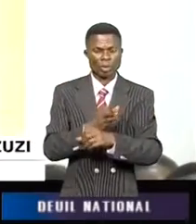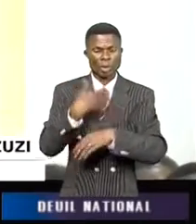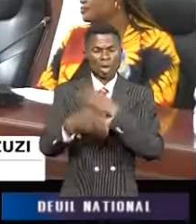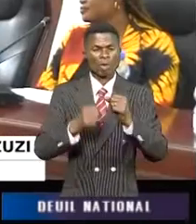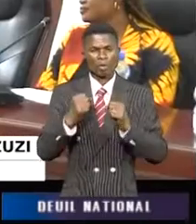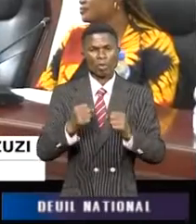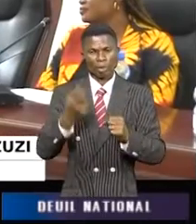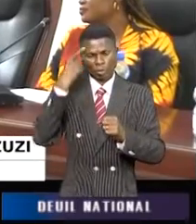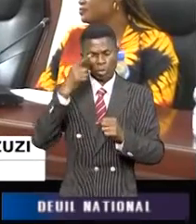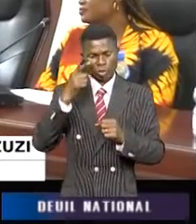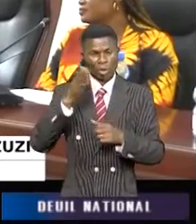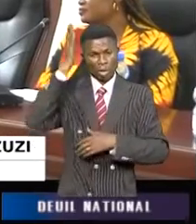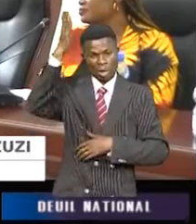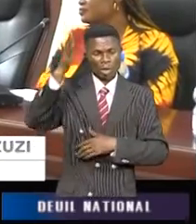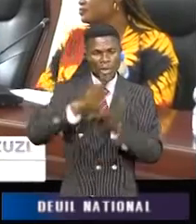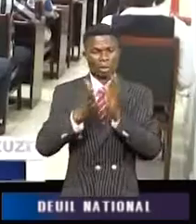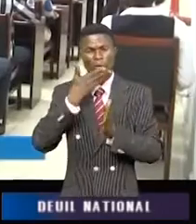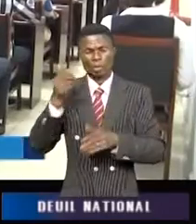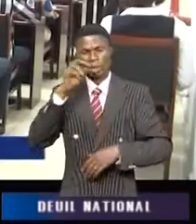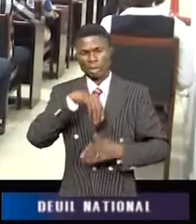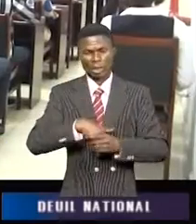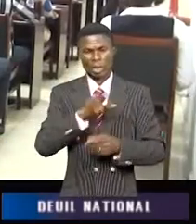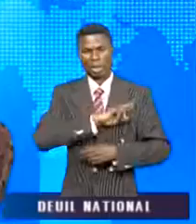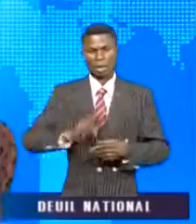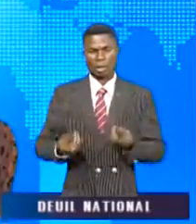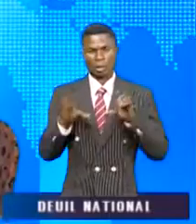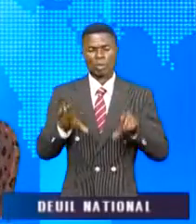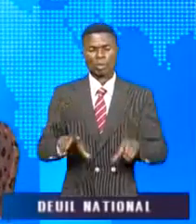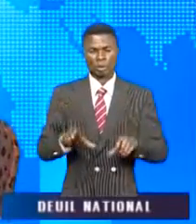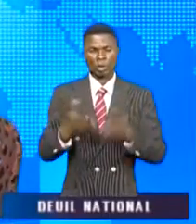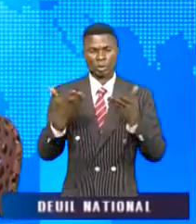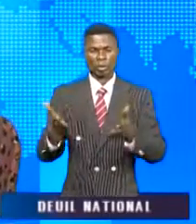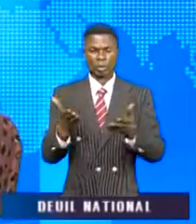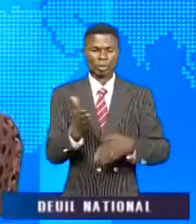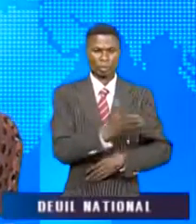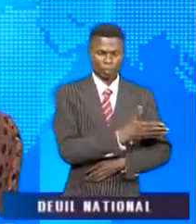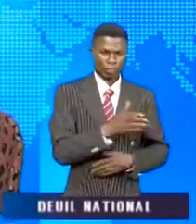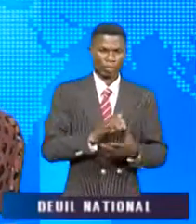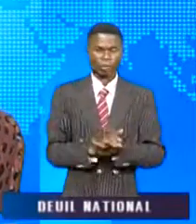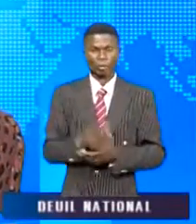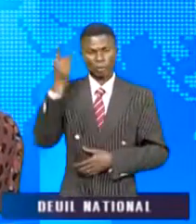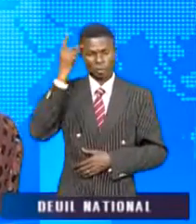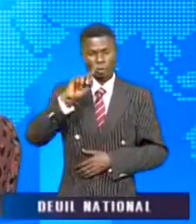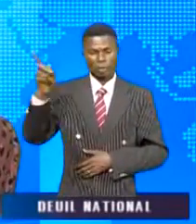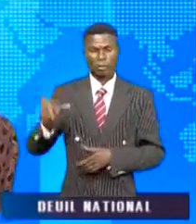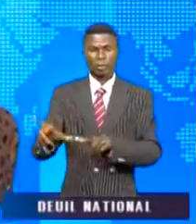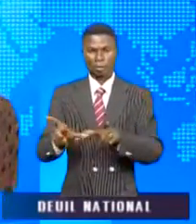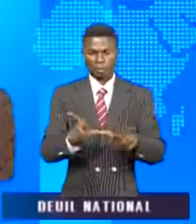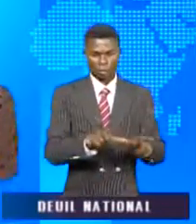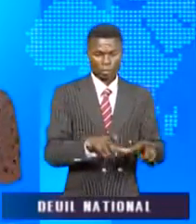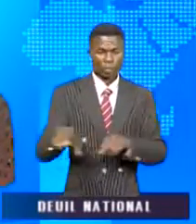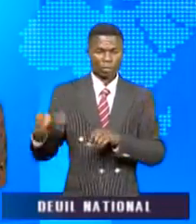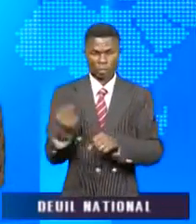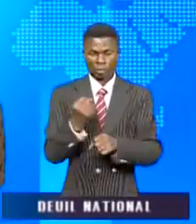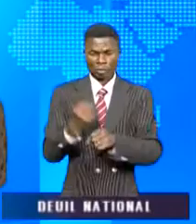d'efforts pour les lendemains meilleurs en République démocratique du Congo. Quittons Kinshasa pour Lualaba où quelques